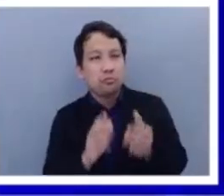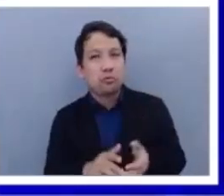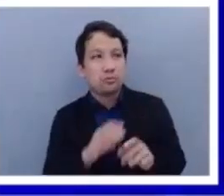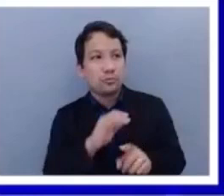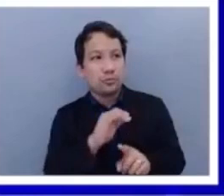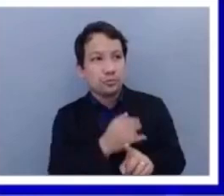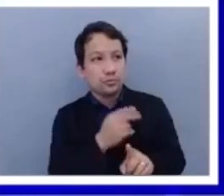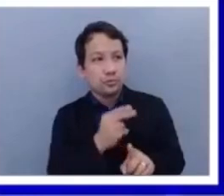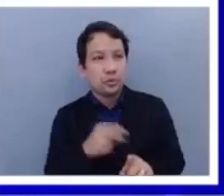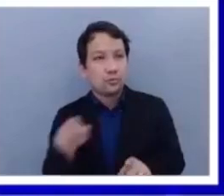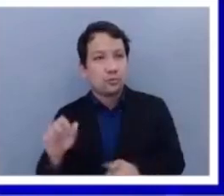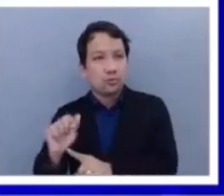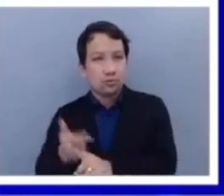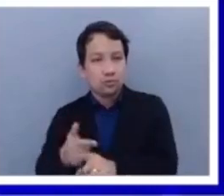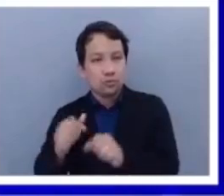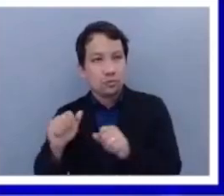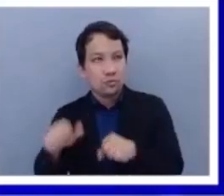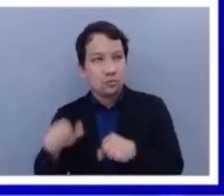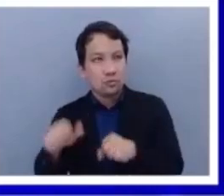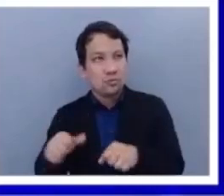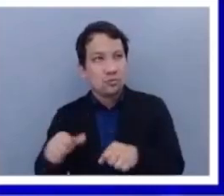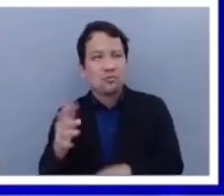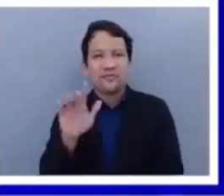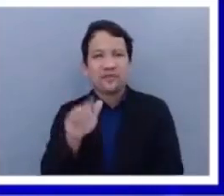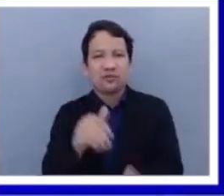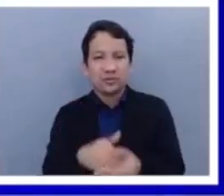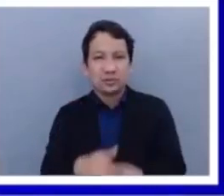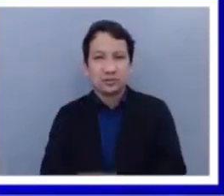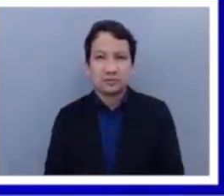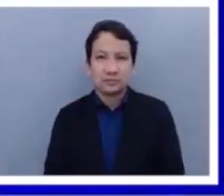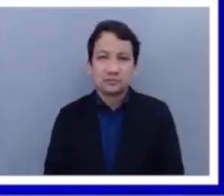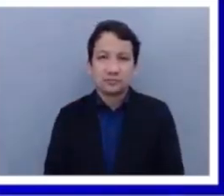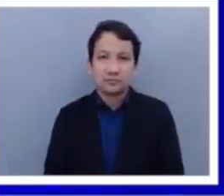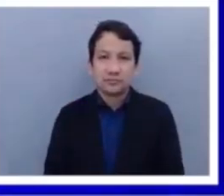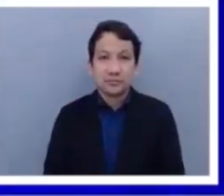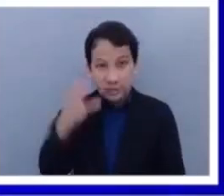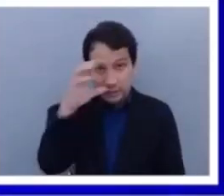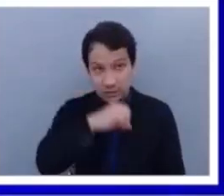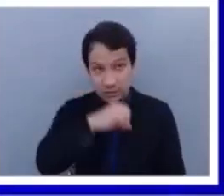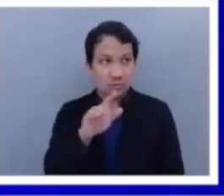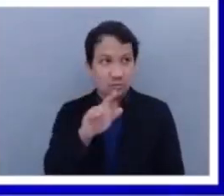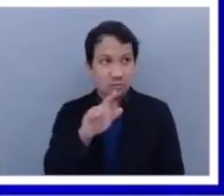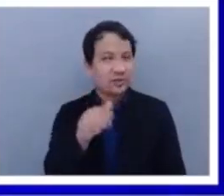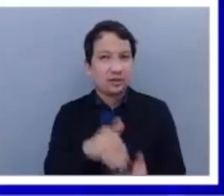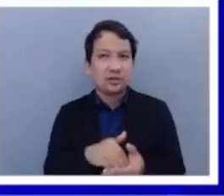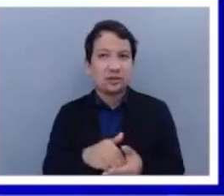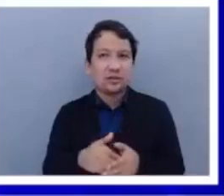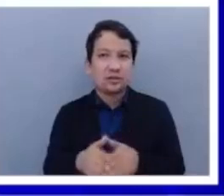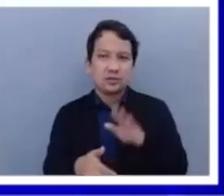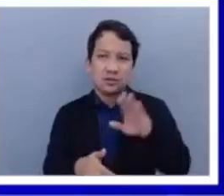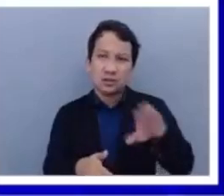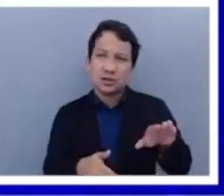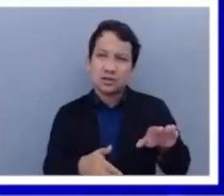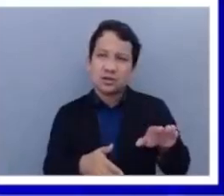August ng mga about 25,000 ang estimate. Dito naman sa